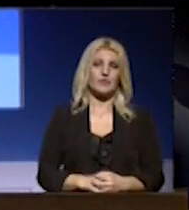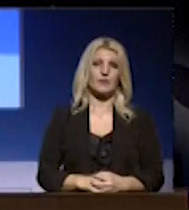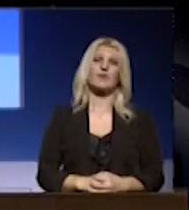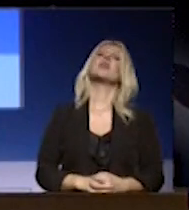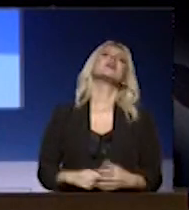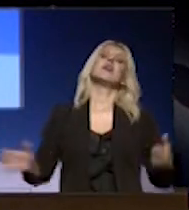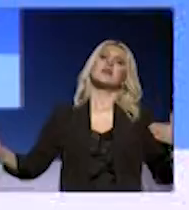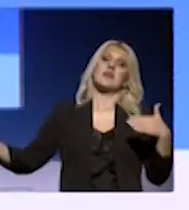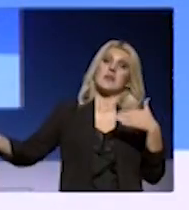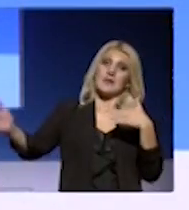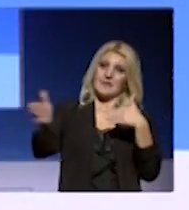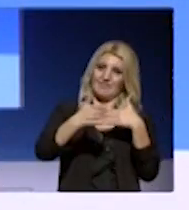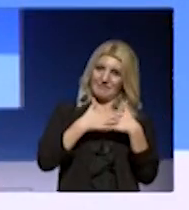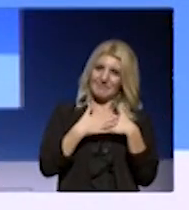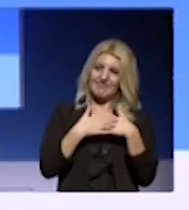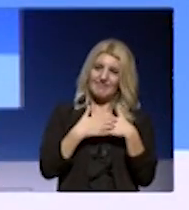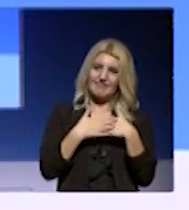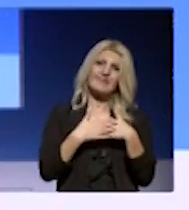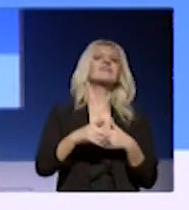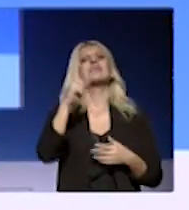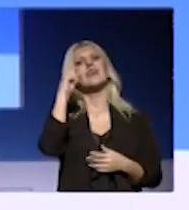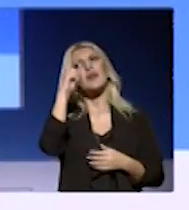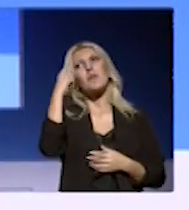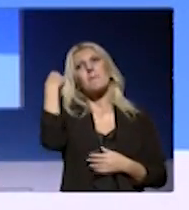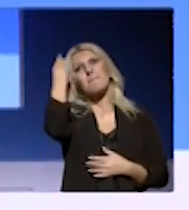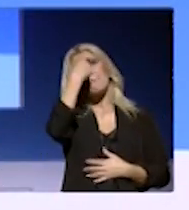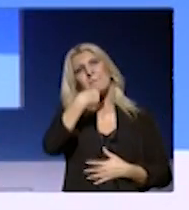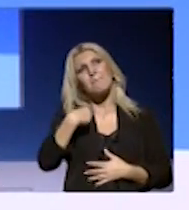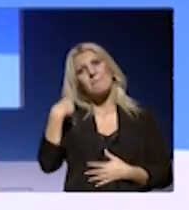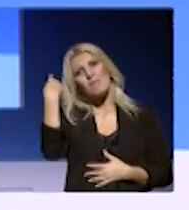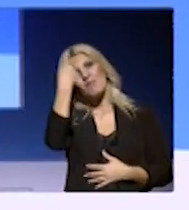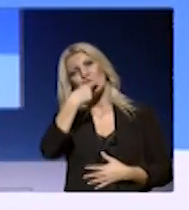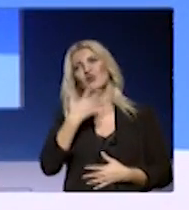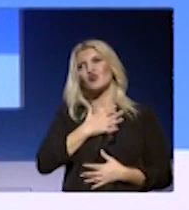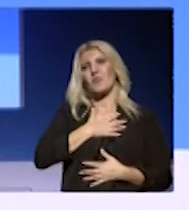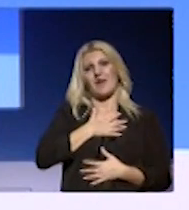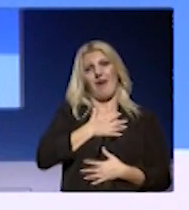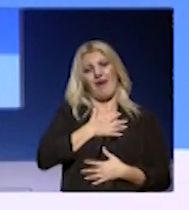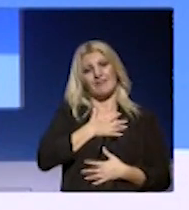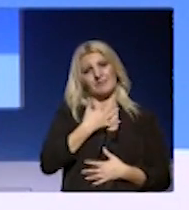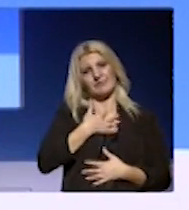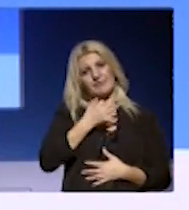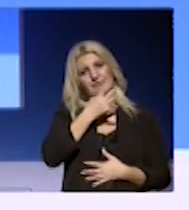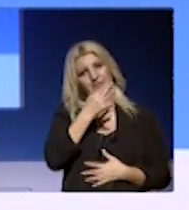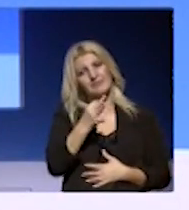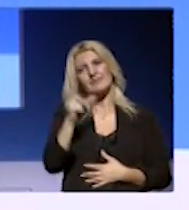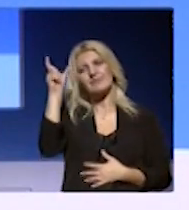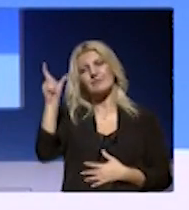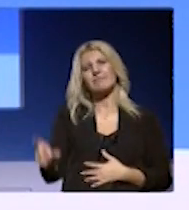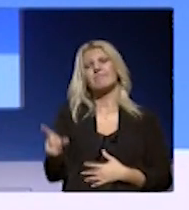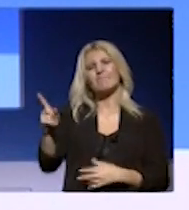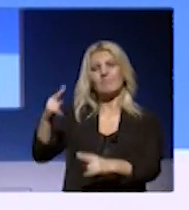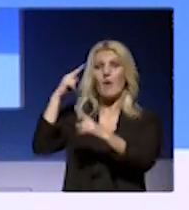Κλείνω με μία προσωπική αναφορά σε έναν σπουδαίο